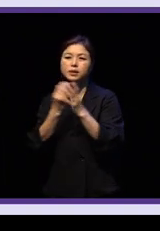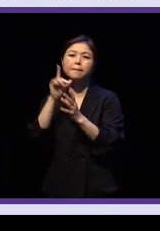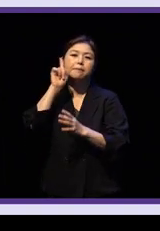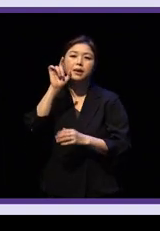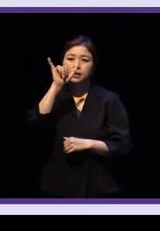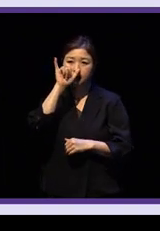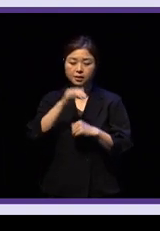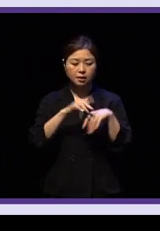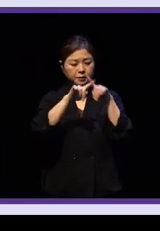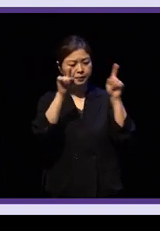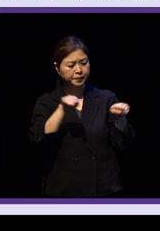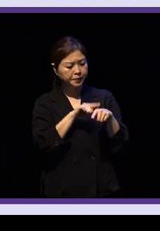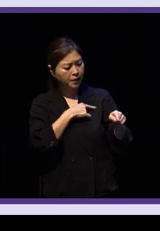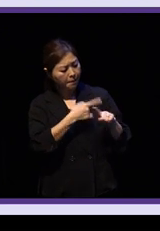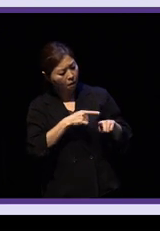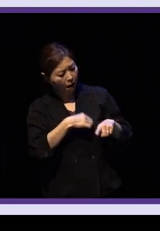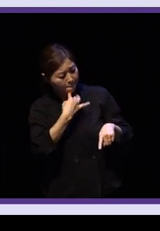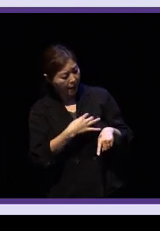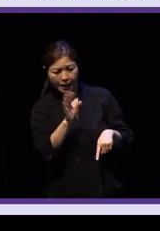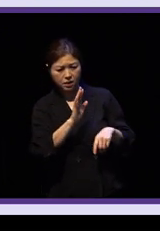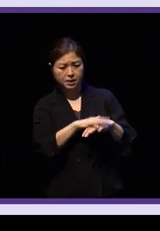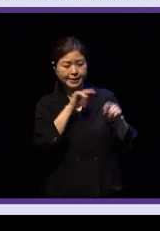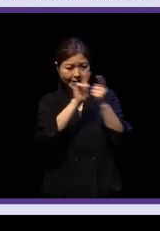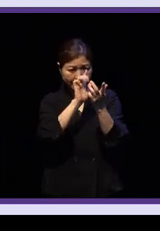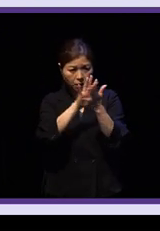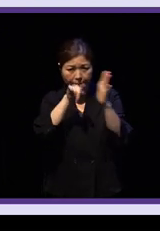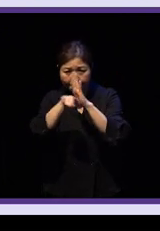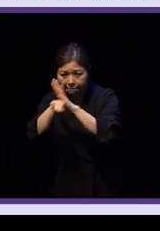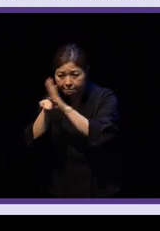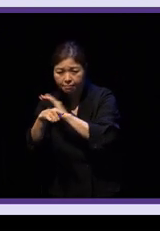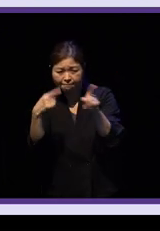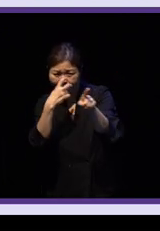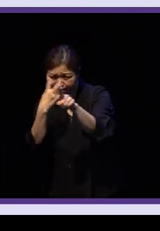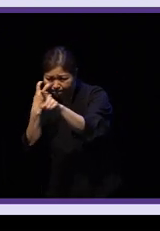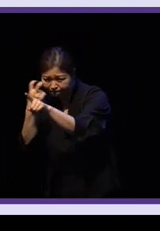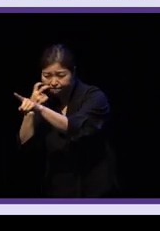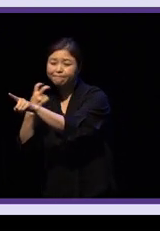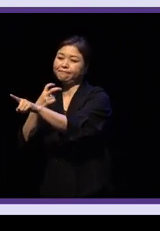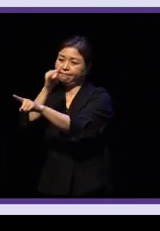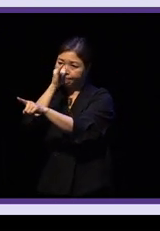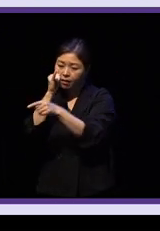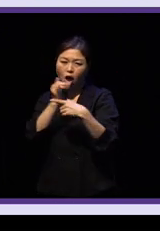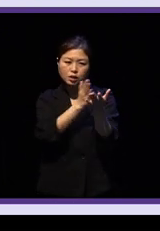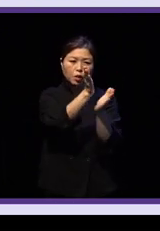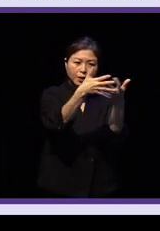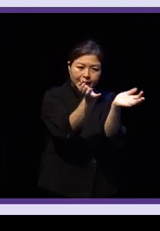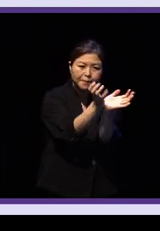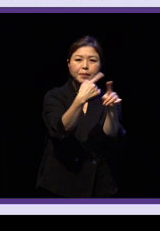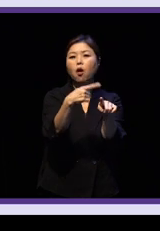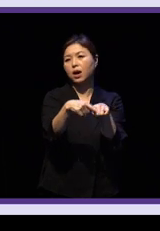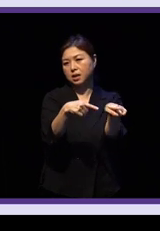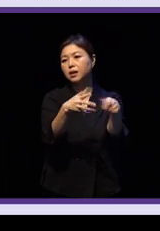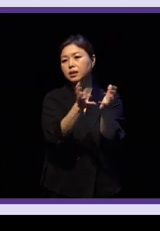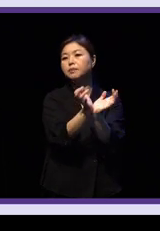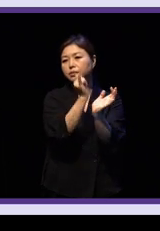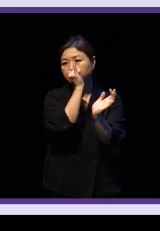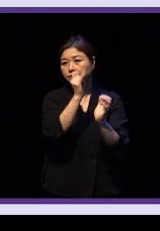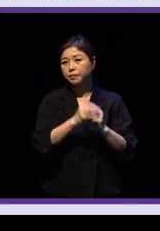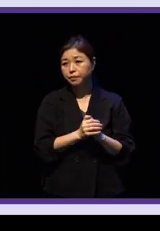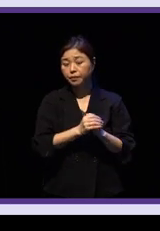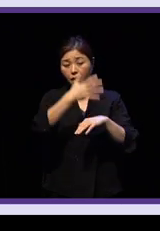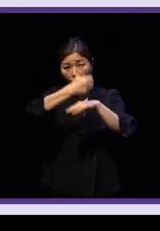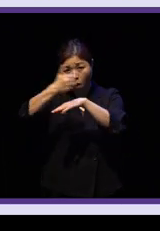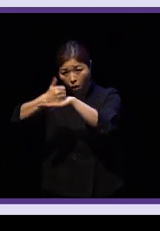단순히 서민평가의 정도가 아니라 지금 현재 계속 모니터링을 하고 있고요 전문가 평가단을 구성을 하고 있고 그런 부분들이 결국